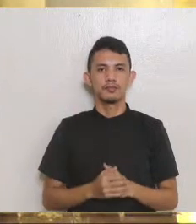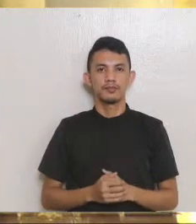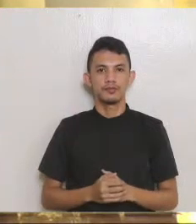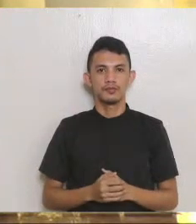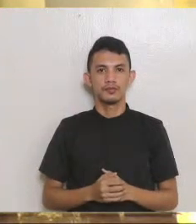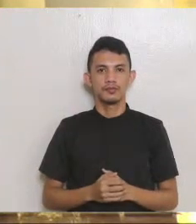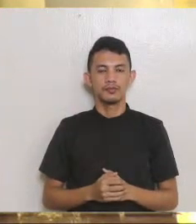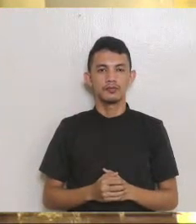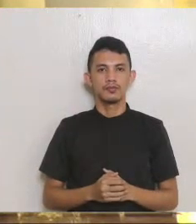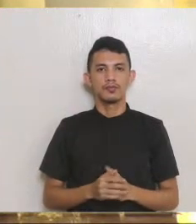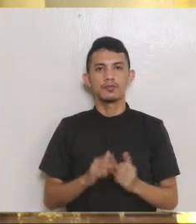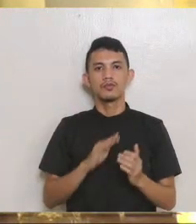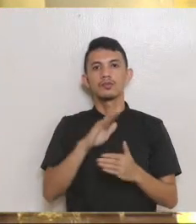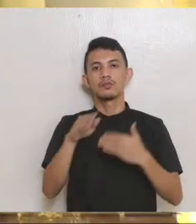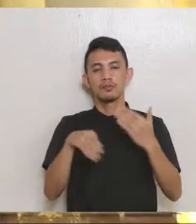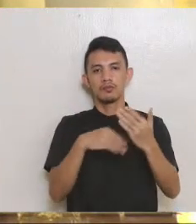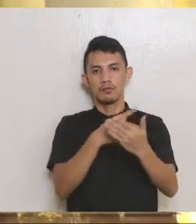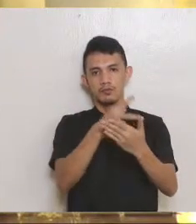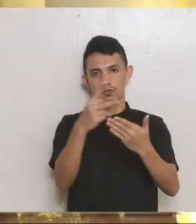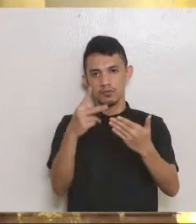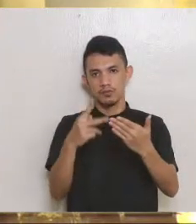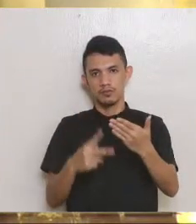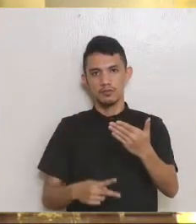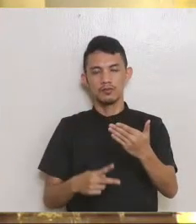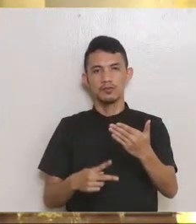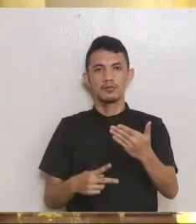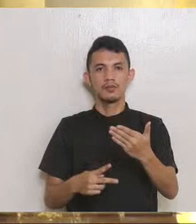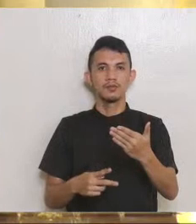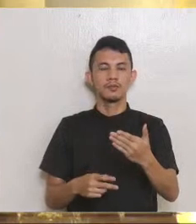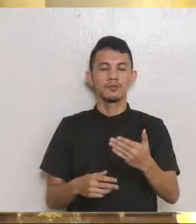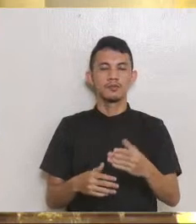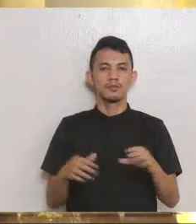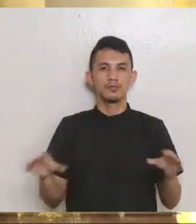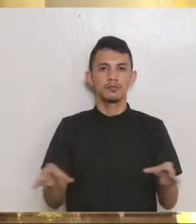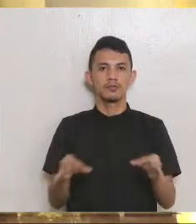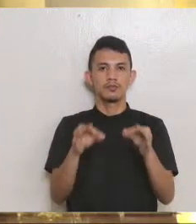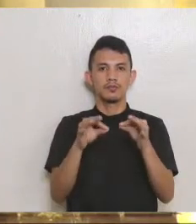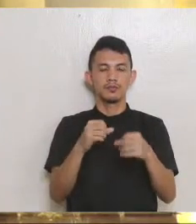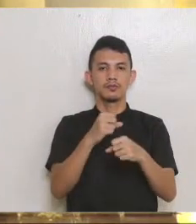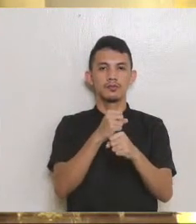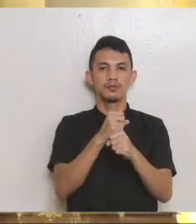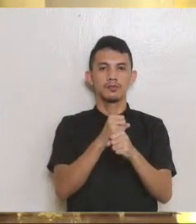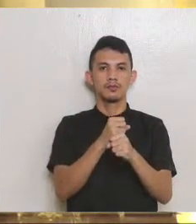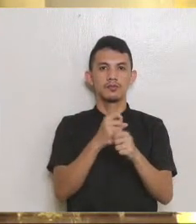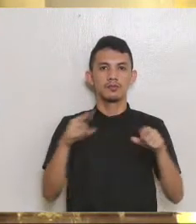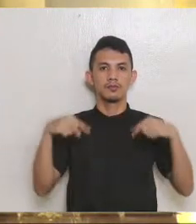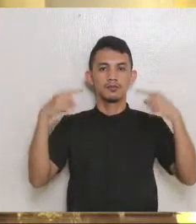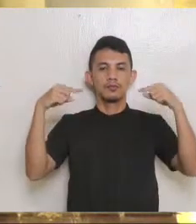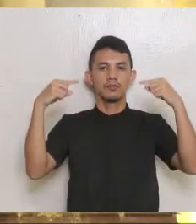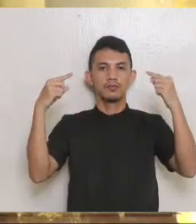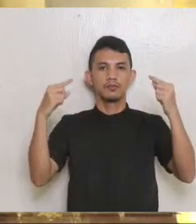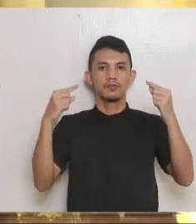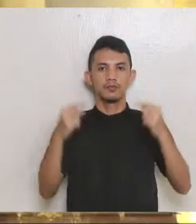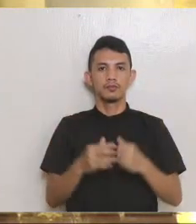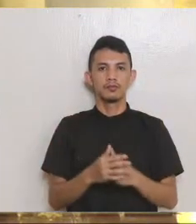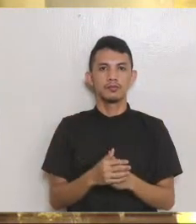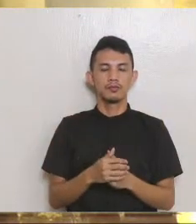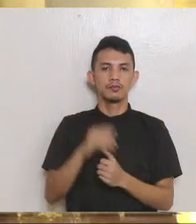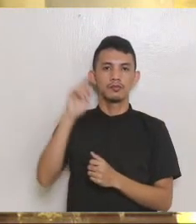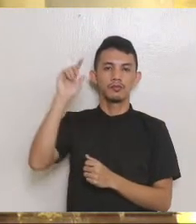nahimong kabahin aron magmalampuson kining atong santos nga misa karon ang Butuan Local Government